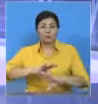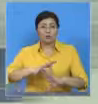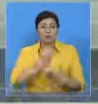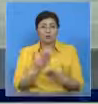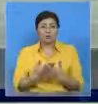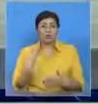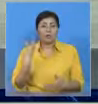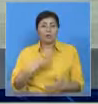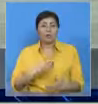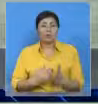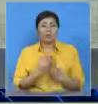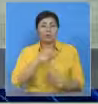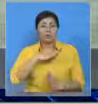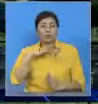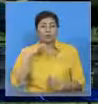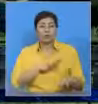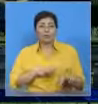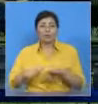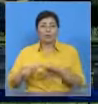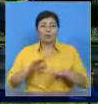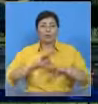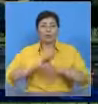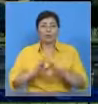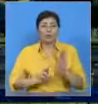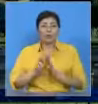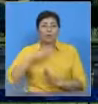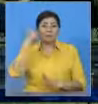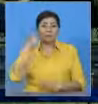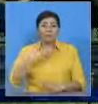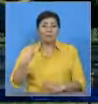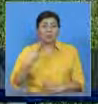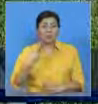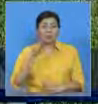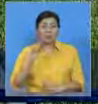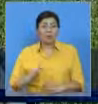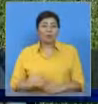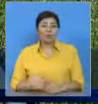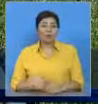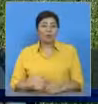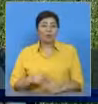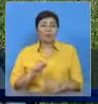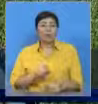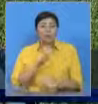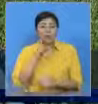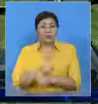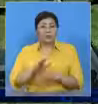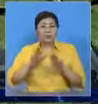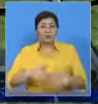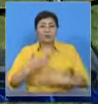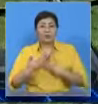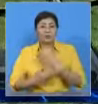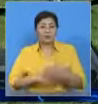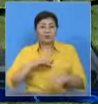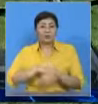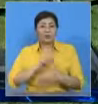дейин 40 аса түрлү рейдтик иш-чара өткөрүлдү. Жыл башынан 2000га жуук белгиленбеген жерден өтүү дереги тиркелген. Сонун бирге